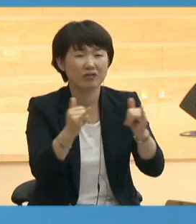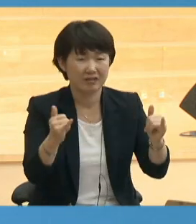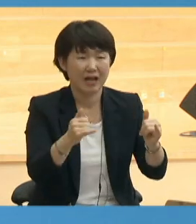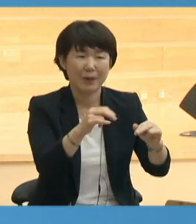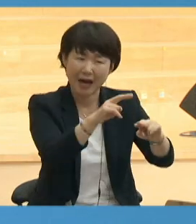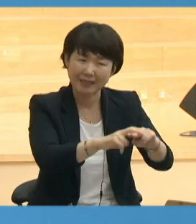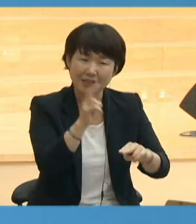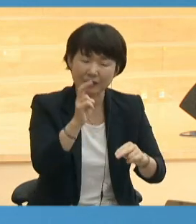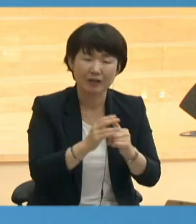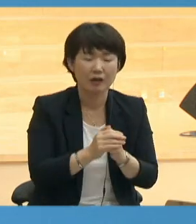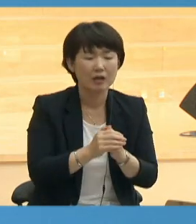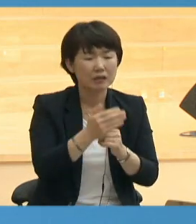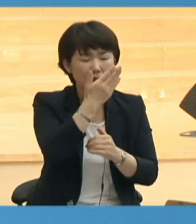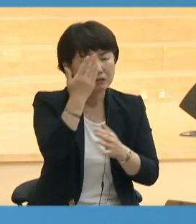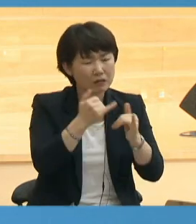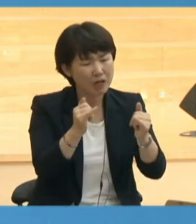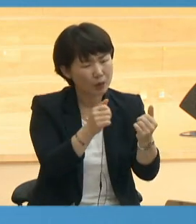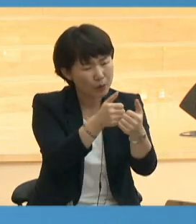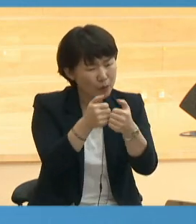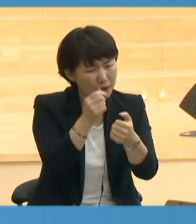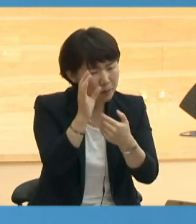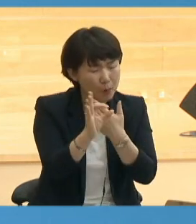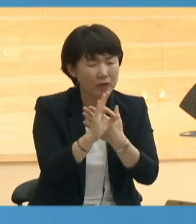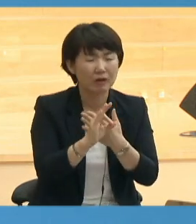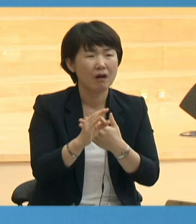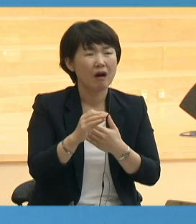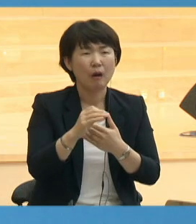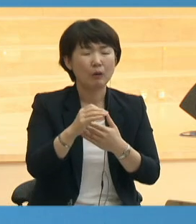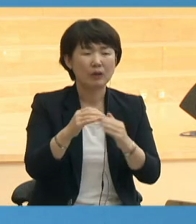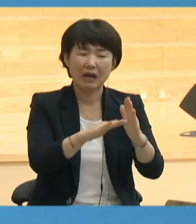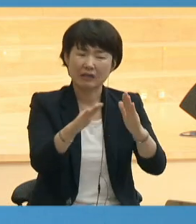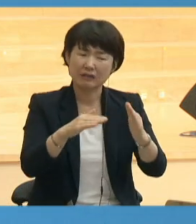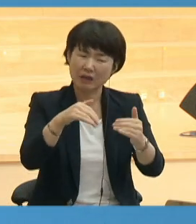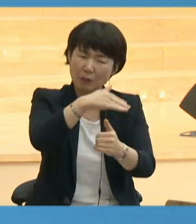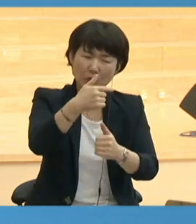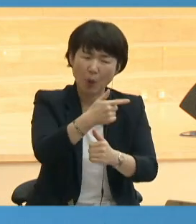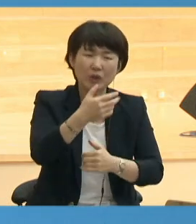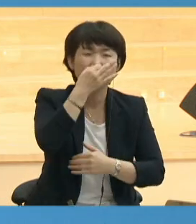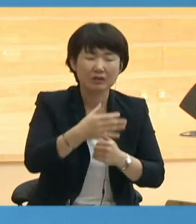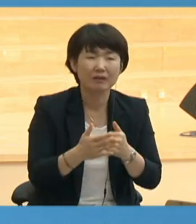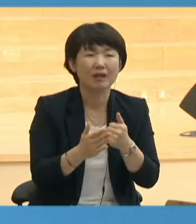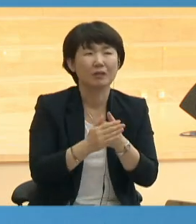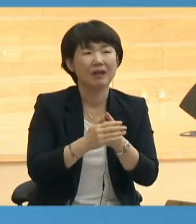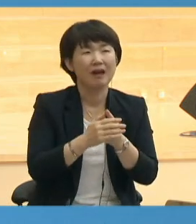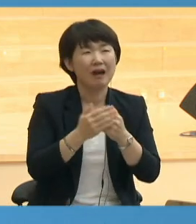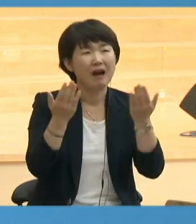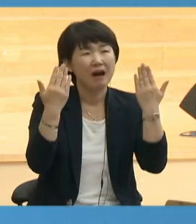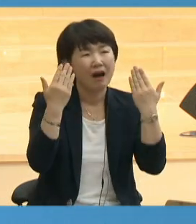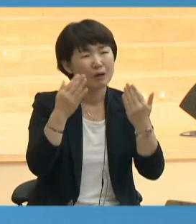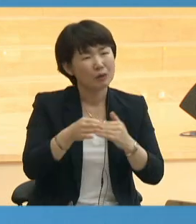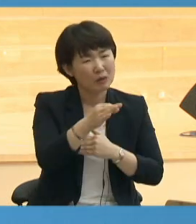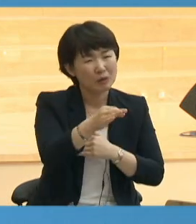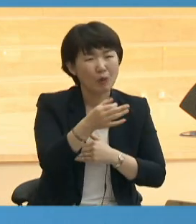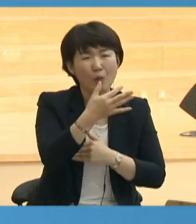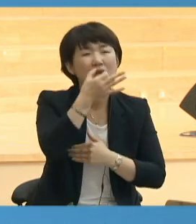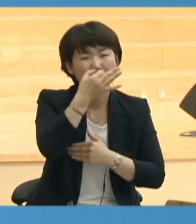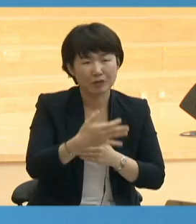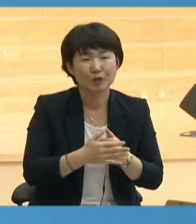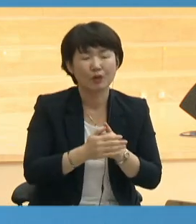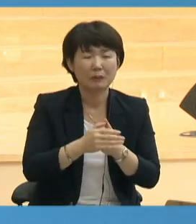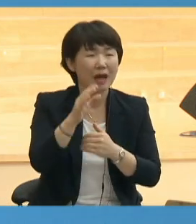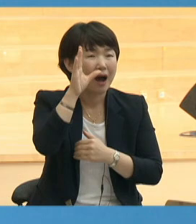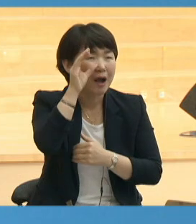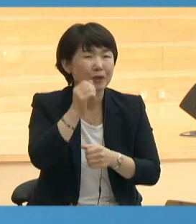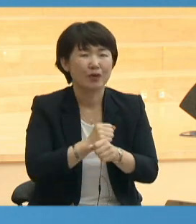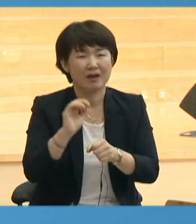가정형편이 어렵고 해요 학비도 없고 그래 가자 아르바이트로 꼭 그렇게 해야 된다 교회